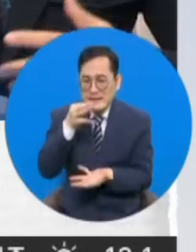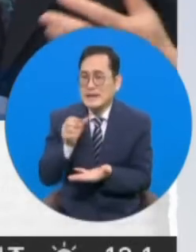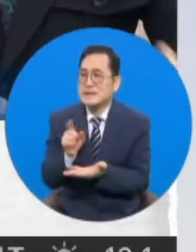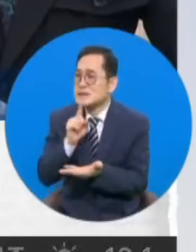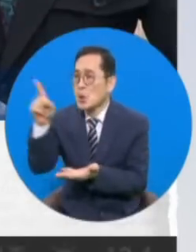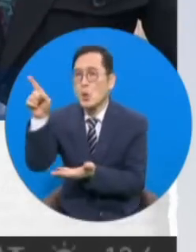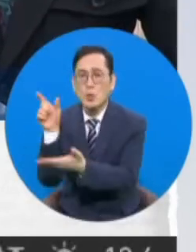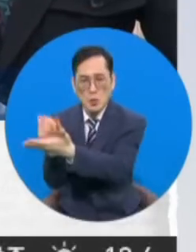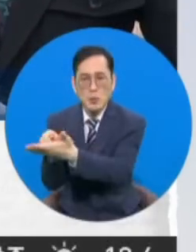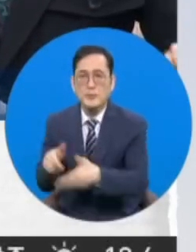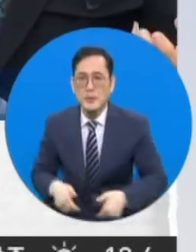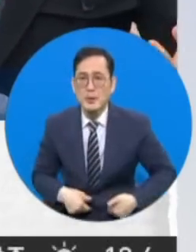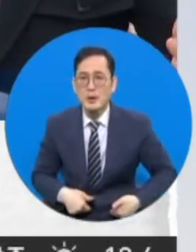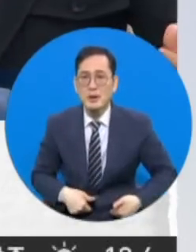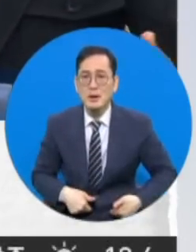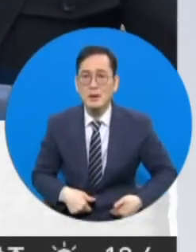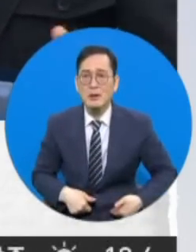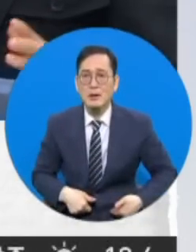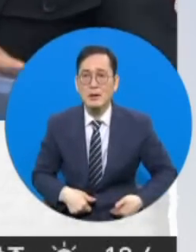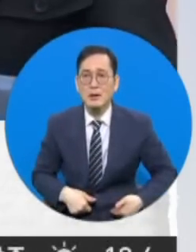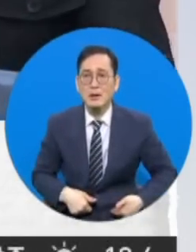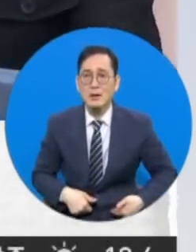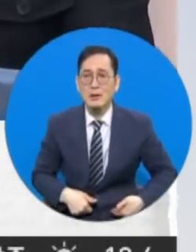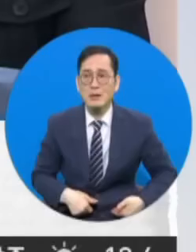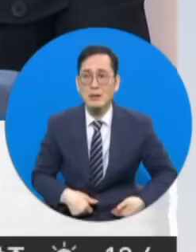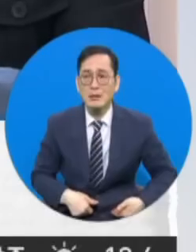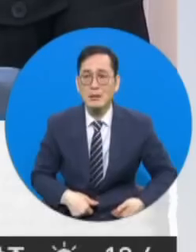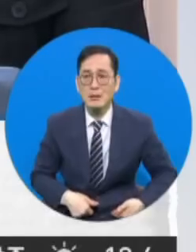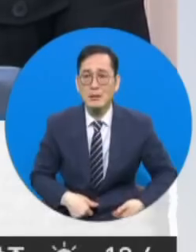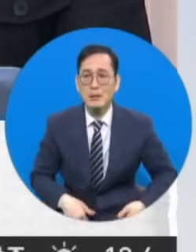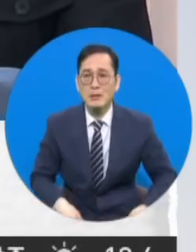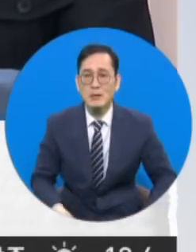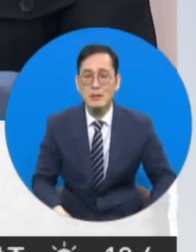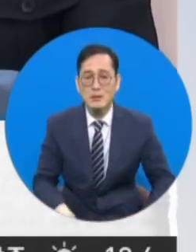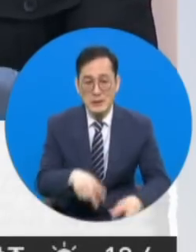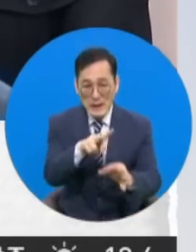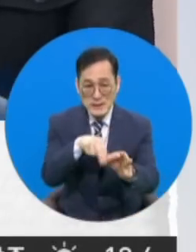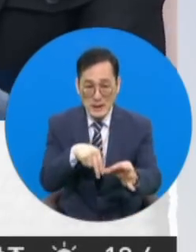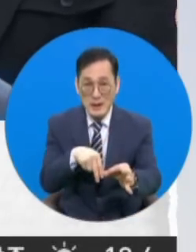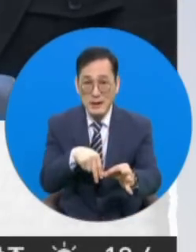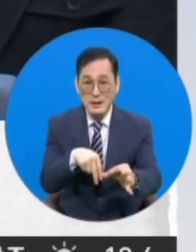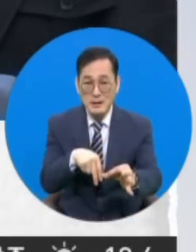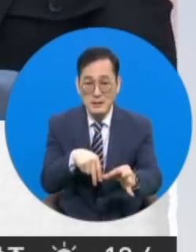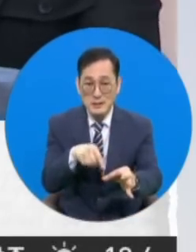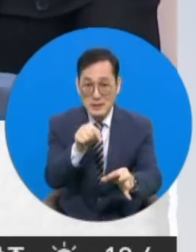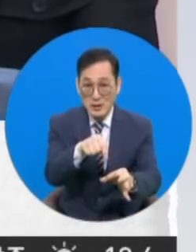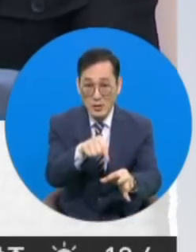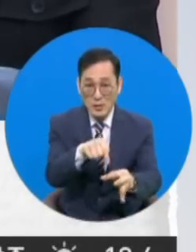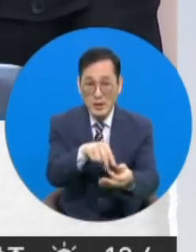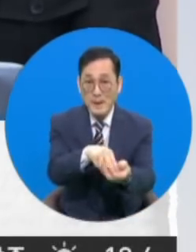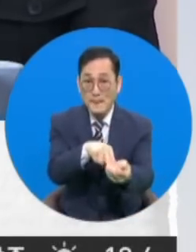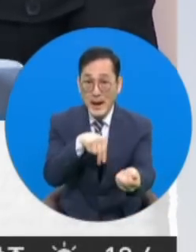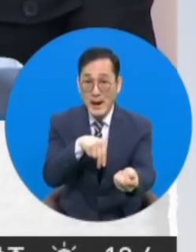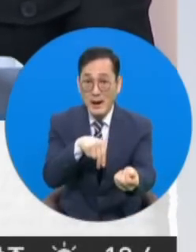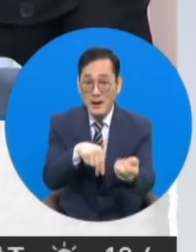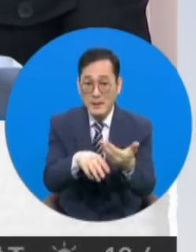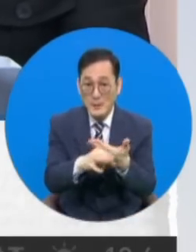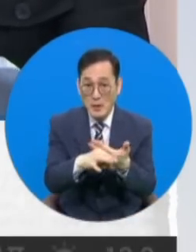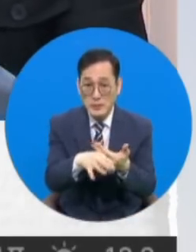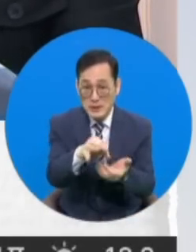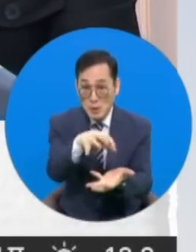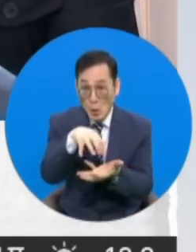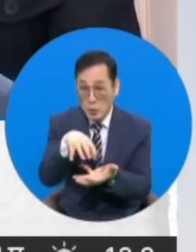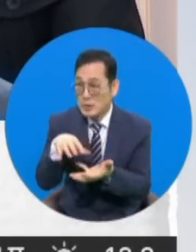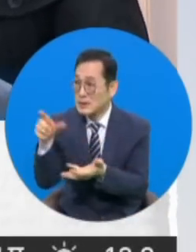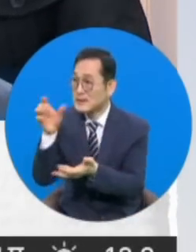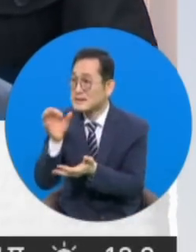가상화폐를 사면 가상화폐는 재선 신고 대상이 아니죠 그럼 이것이 전형적인 자금세탁 중에 하나로도 볼 수도 있는